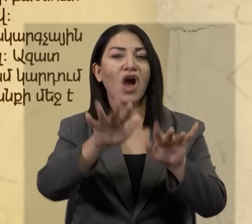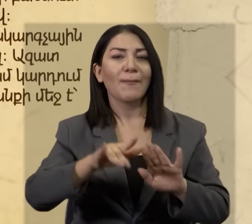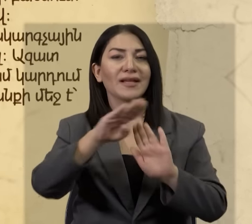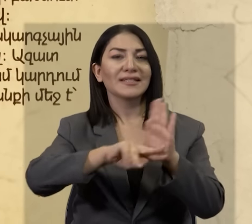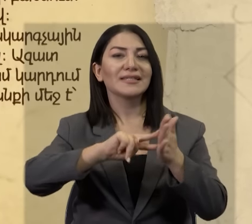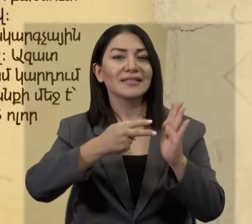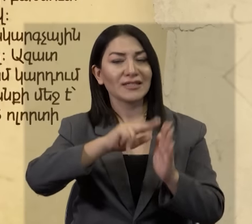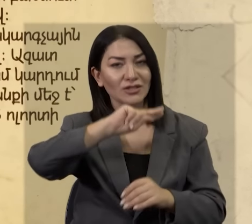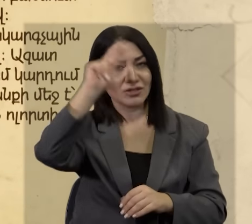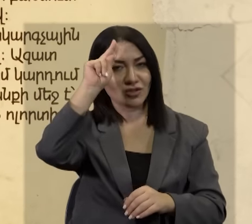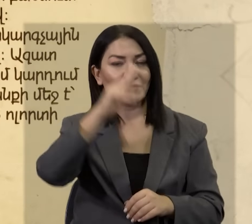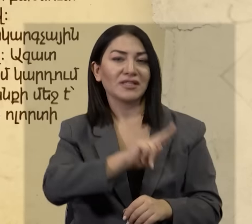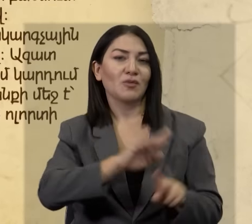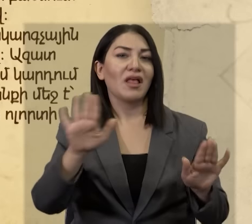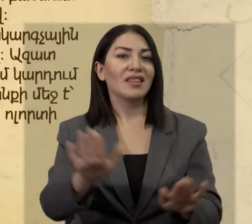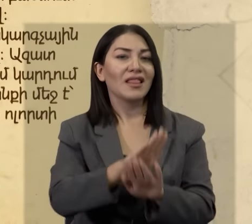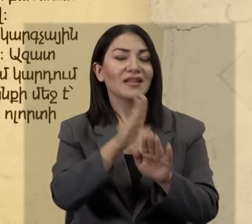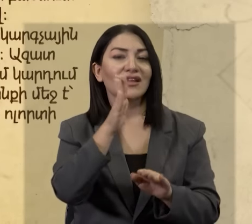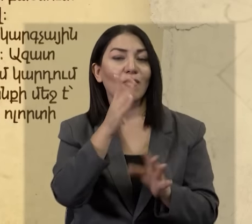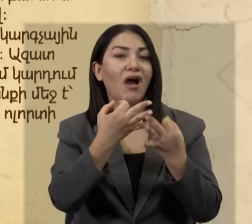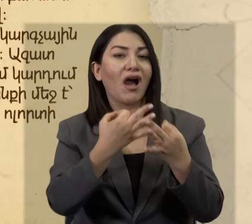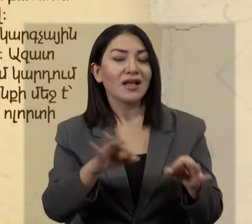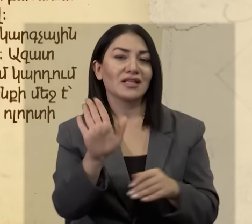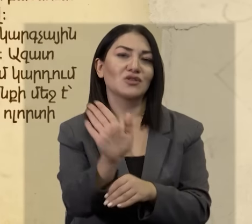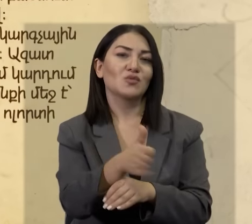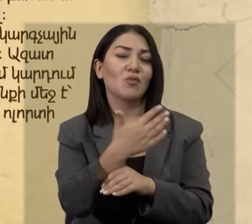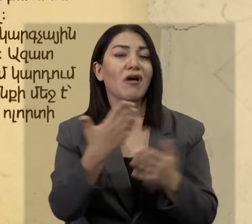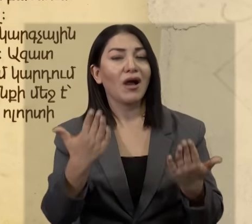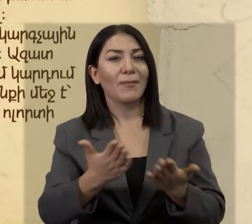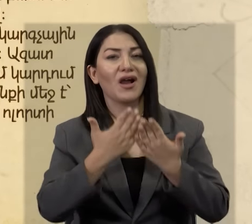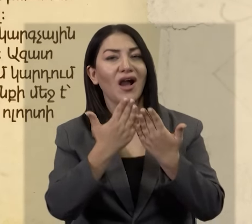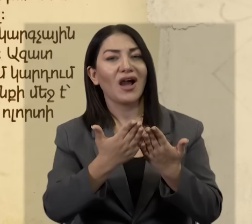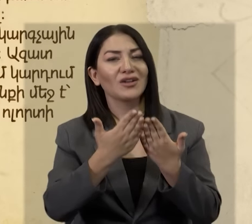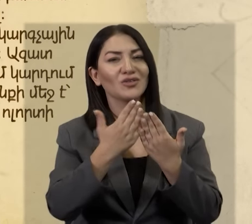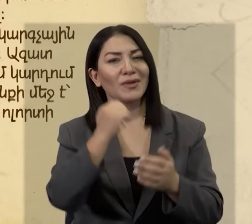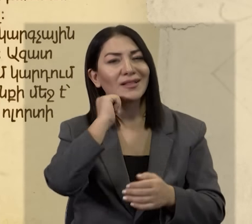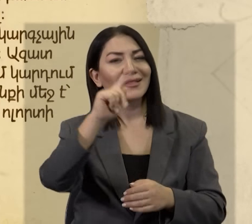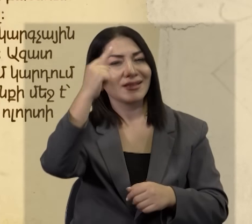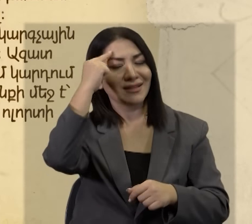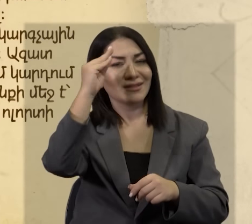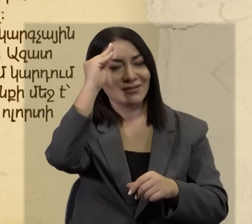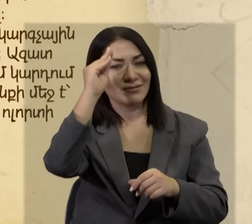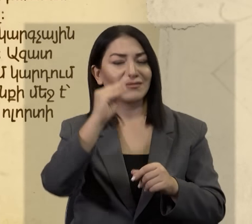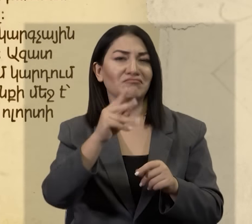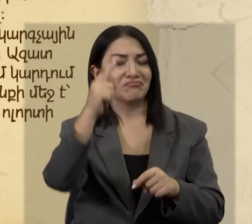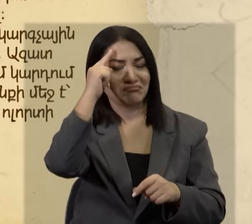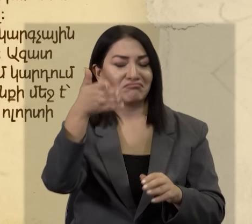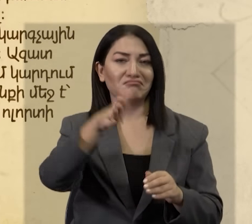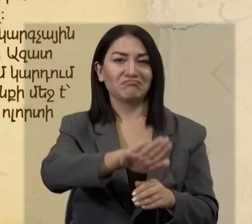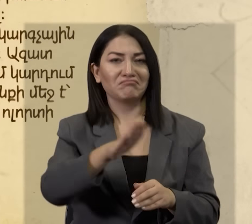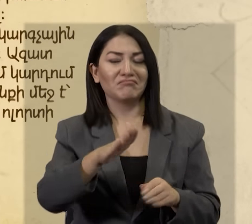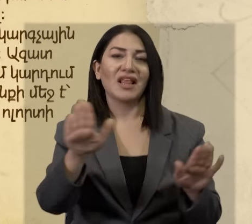հարվածային գործիքների բաժնում։ Զբաղվում է ալպինիզմով։ Ուսումնասիրում է համակարգչային ծրագրեր։ Սիրում է երգել։ Ազատ